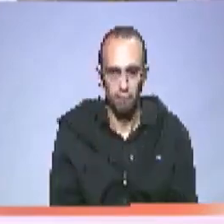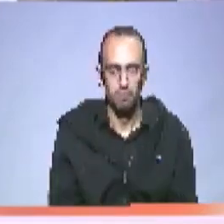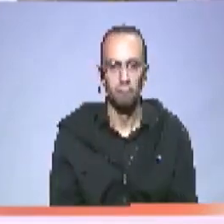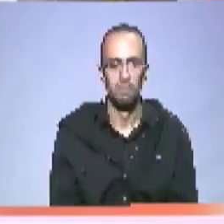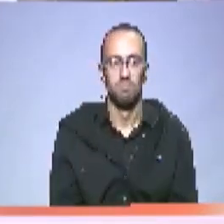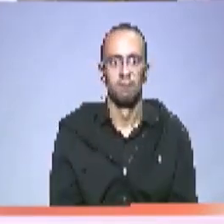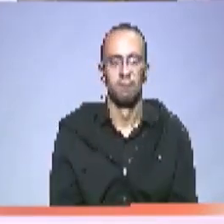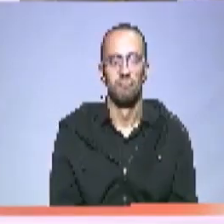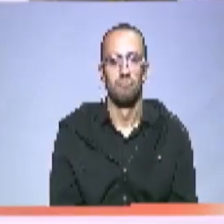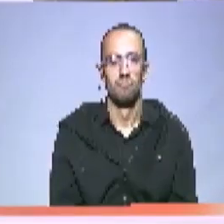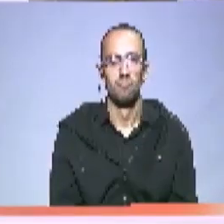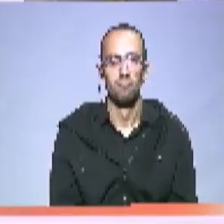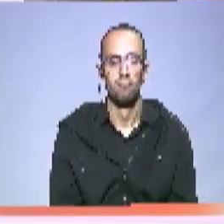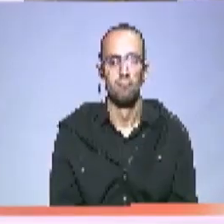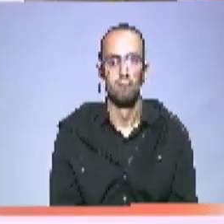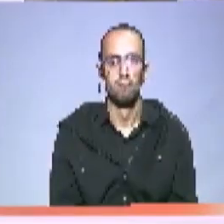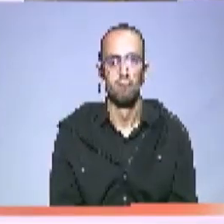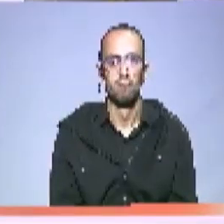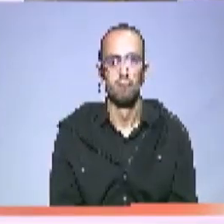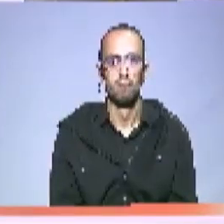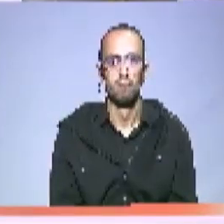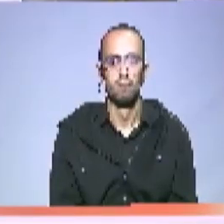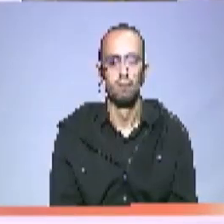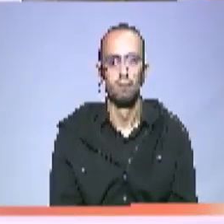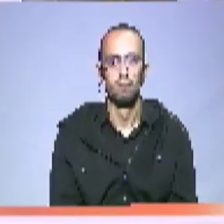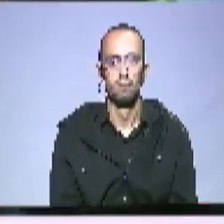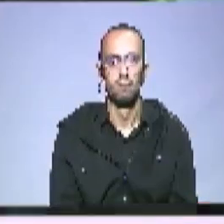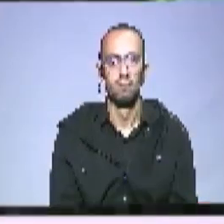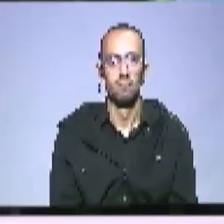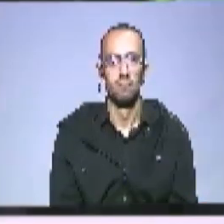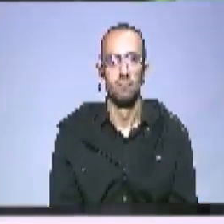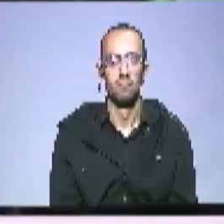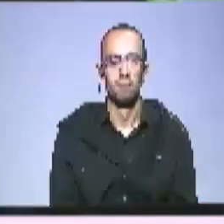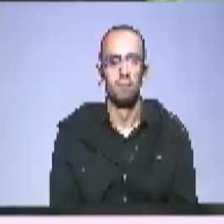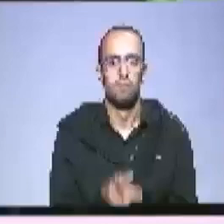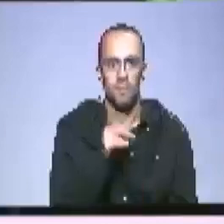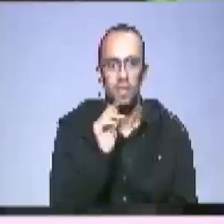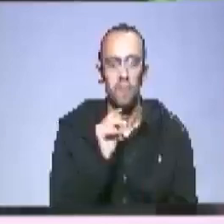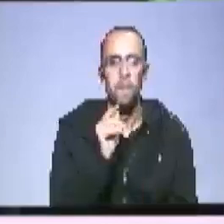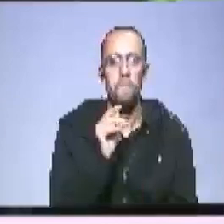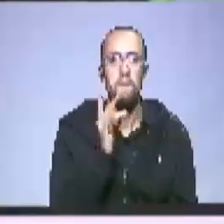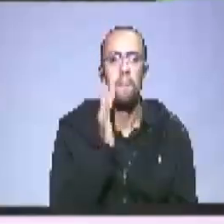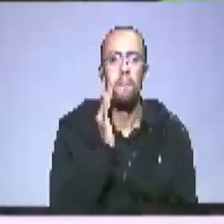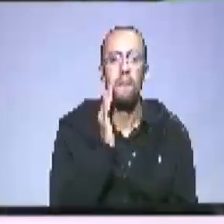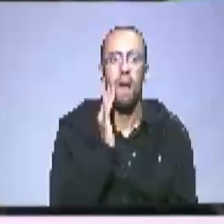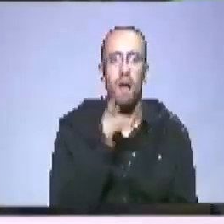لونها مختلف شويه. اديناها اللون البينك